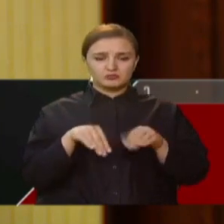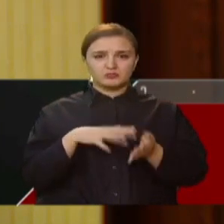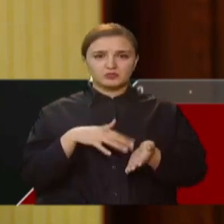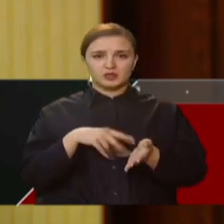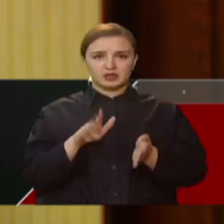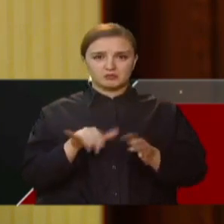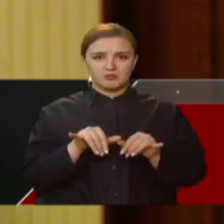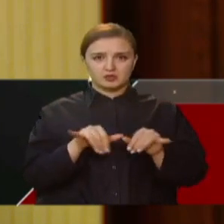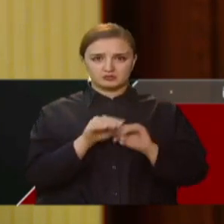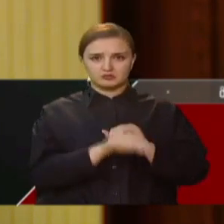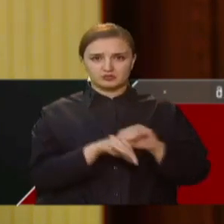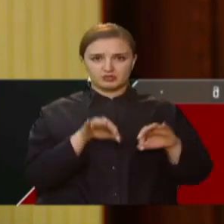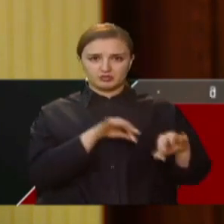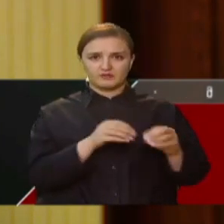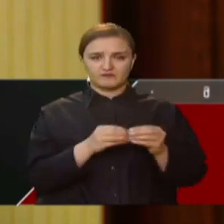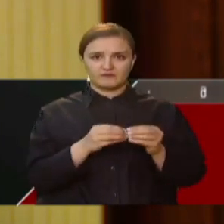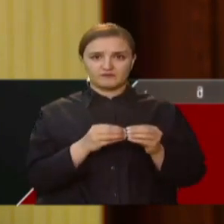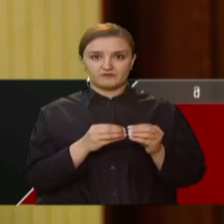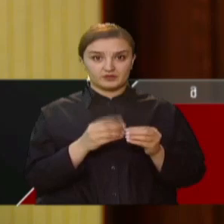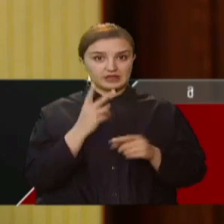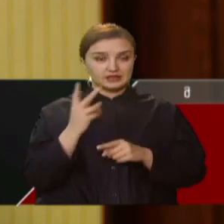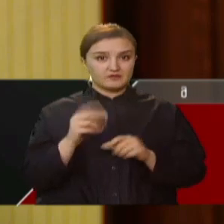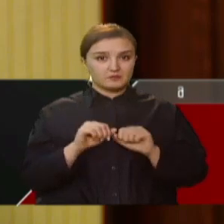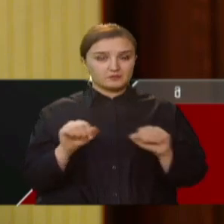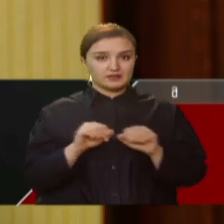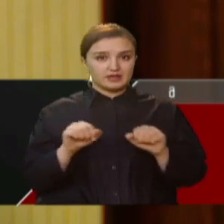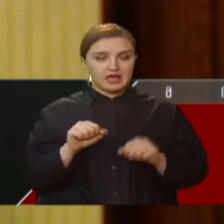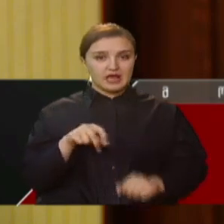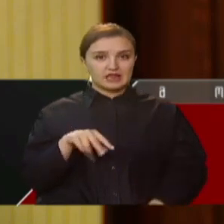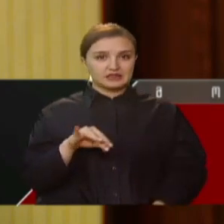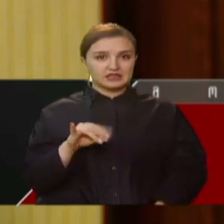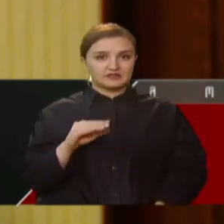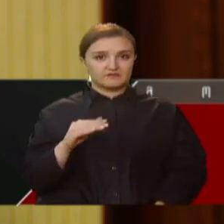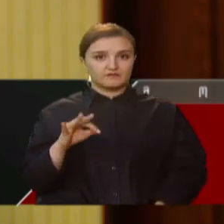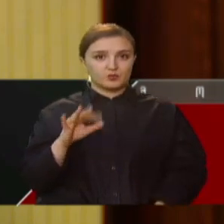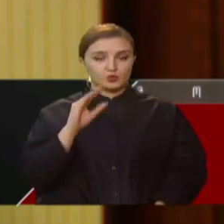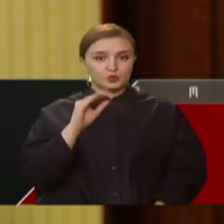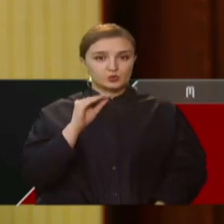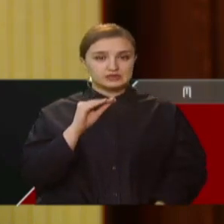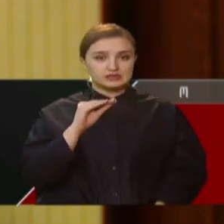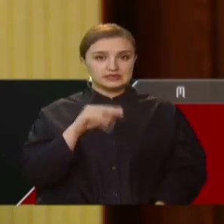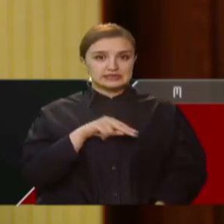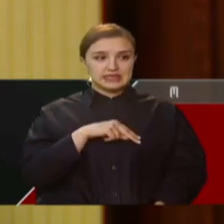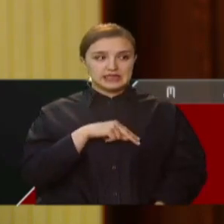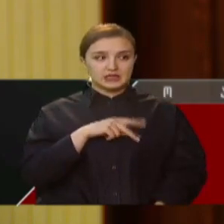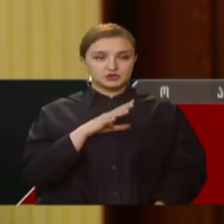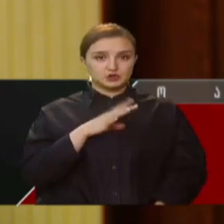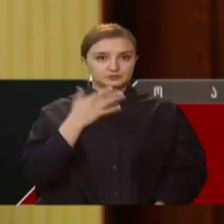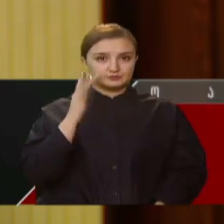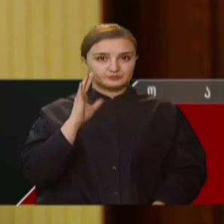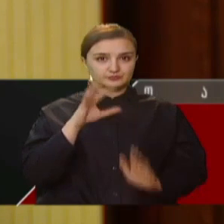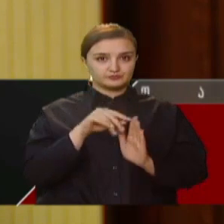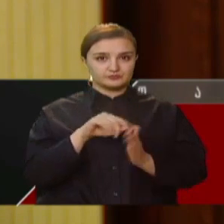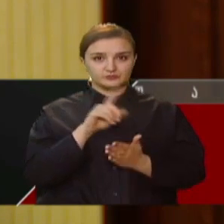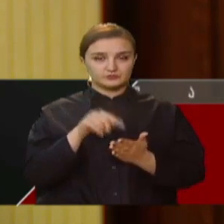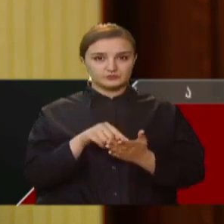anunț ce să nu știu că a fost magram. N-a fost reps pe daven alt informagalitate. Rodesat senatși, taisua kitua,